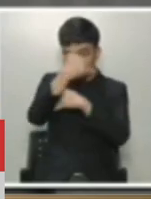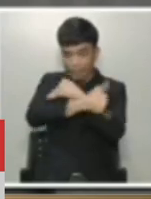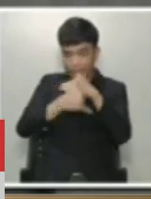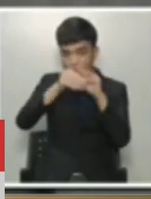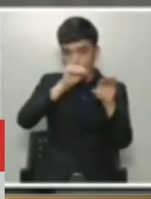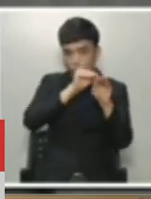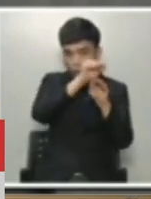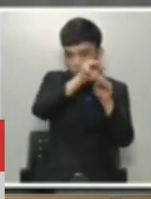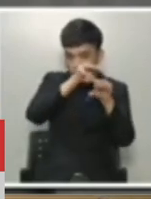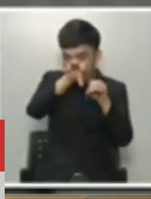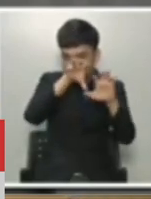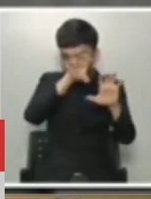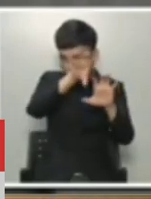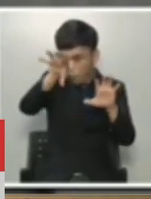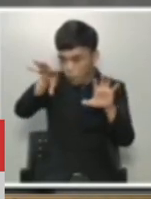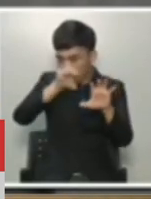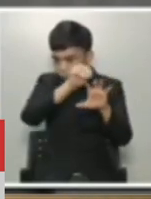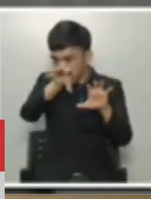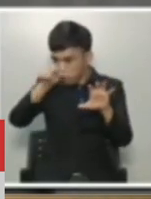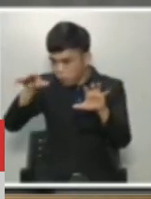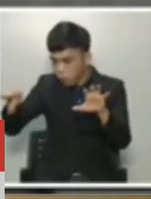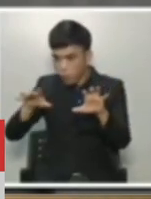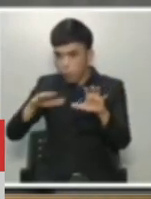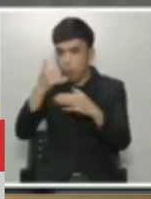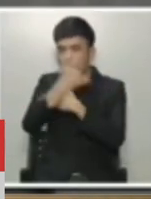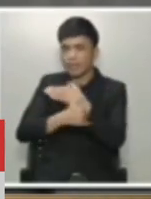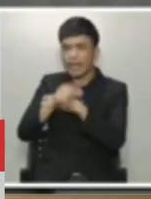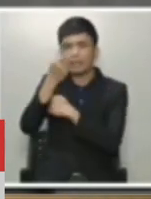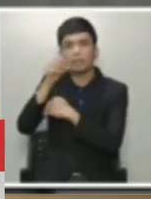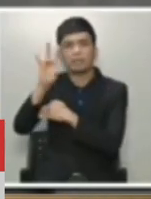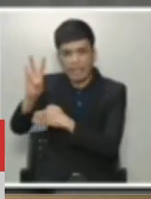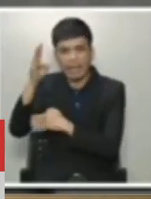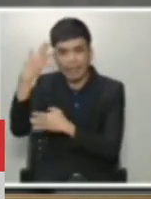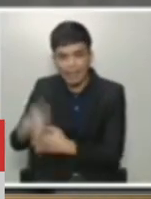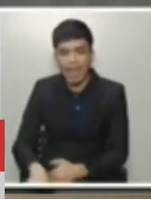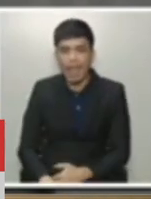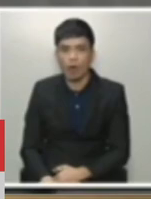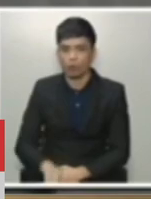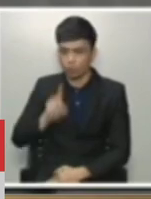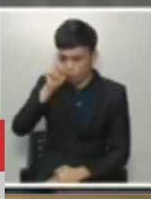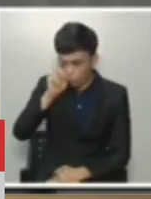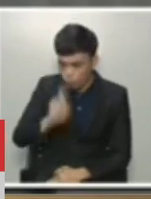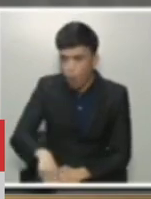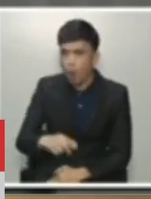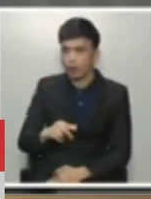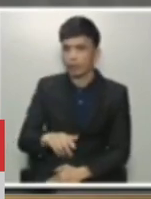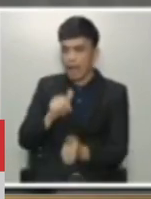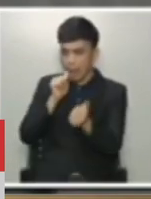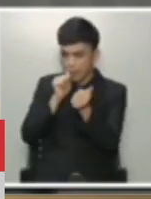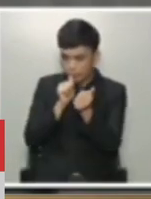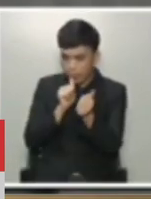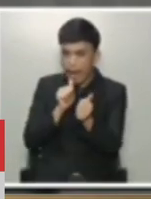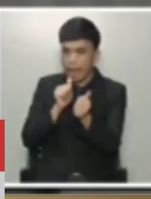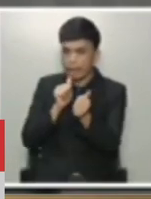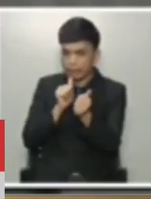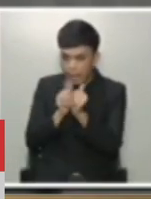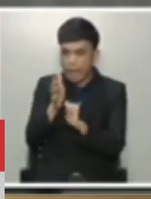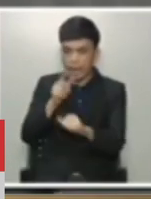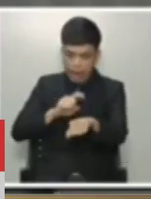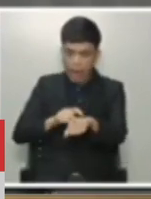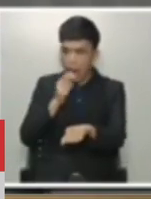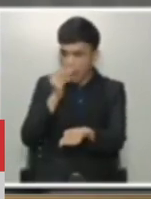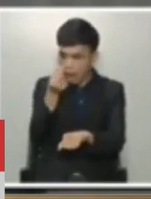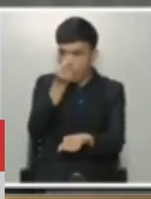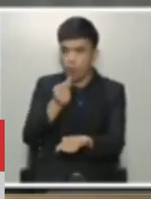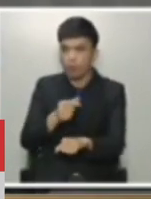าทันที่เพื่อนสมาชิกพูดไปครับต้องตระหนักตระหนกและรู้เท่าทันอันที่สองครับต้องกำจัดภาวะวิกฤต